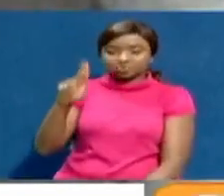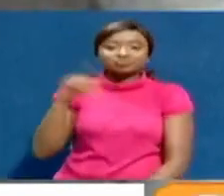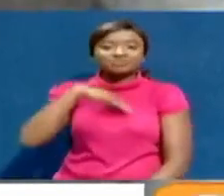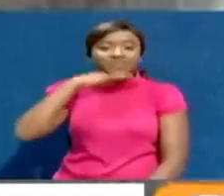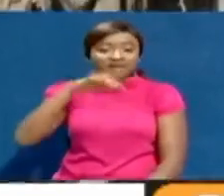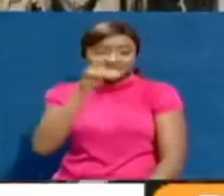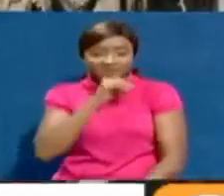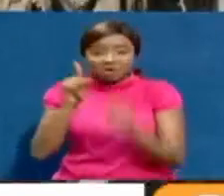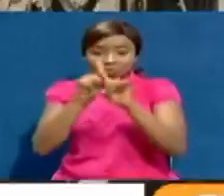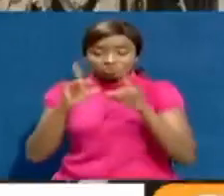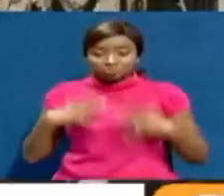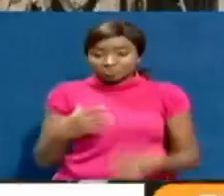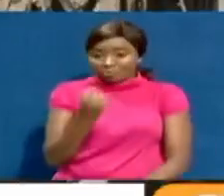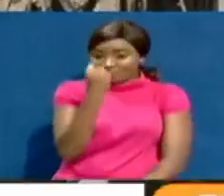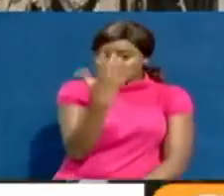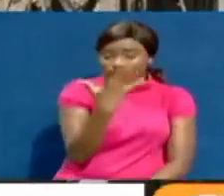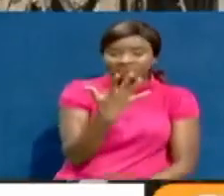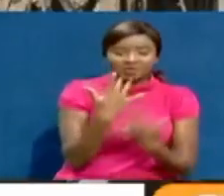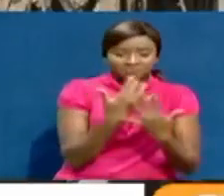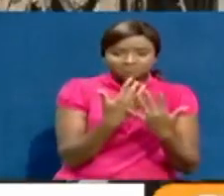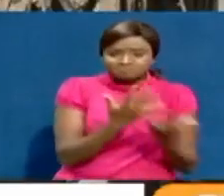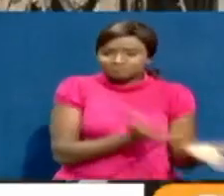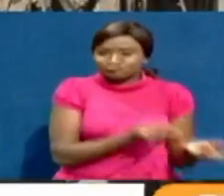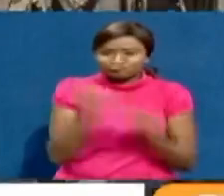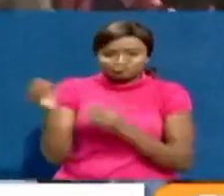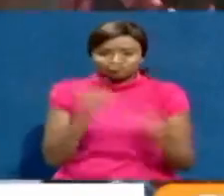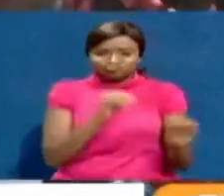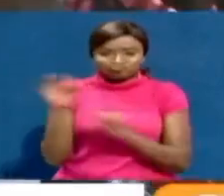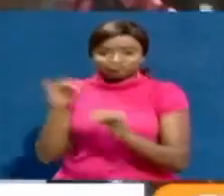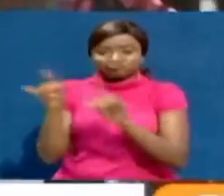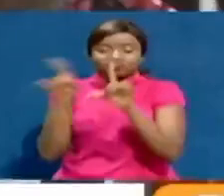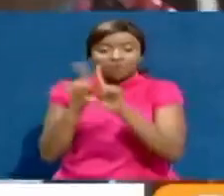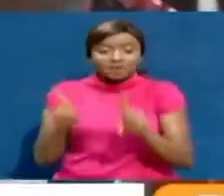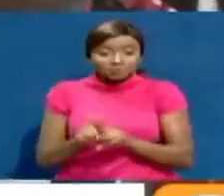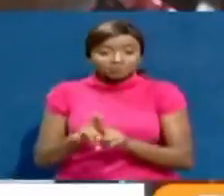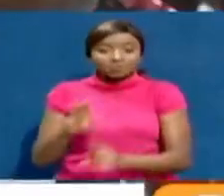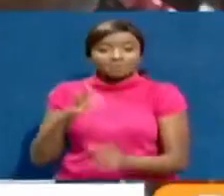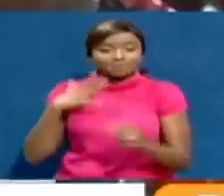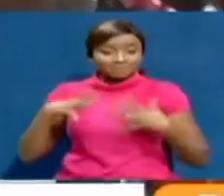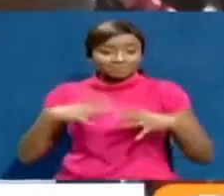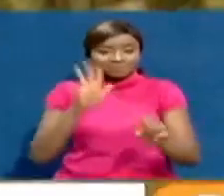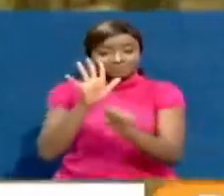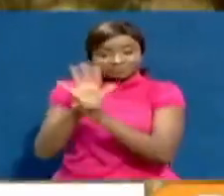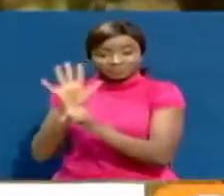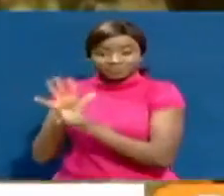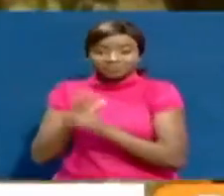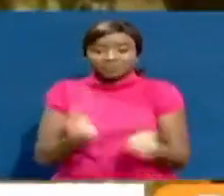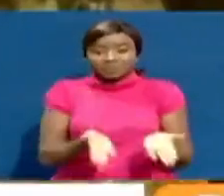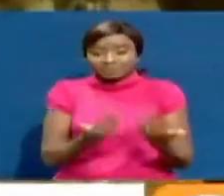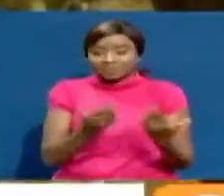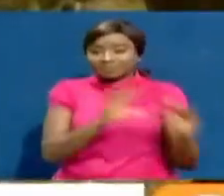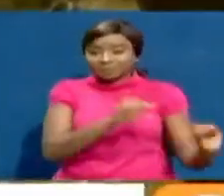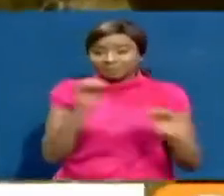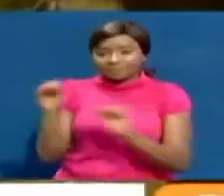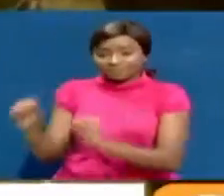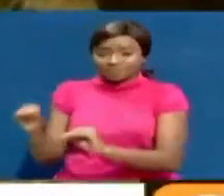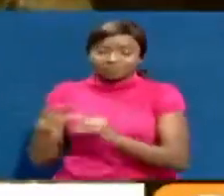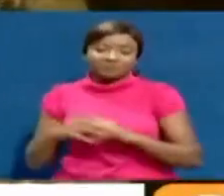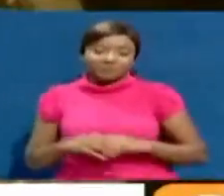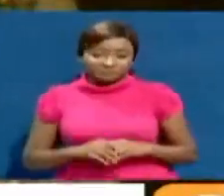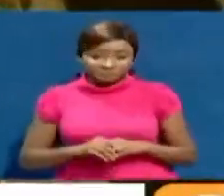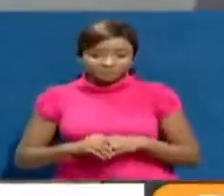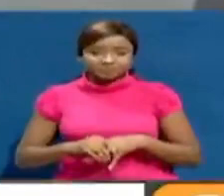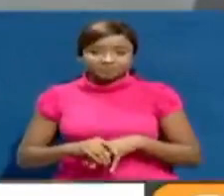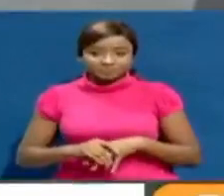na kusafirishwa kutoka eneo hilo. Mamia ya watu wakiripotiwa kuhama makwao kwa hofu ya kuathirika zaidi kwenye operesheni hiyo